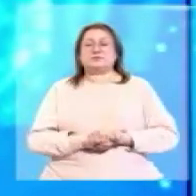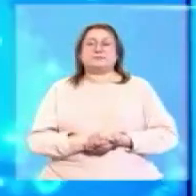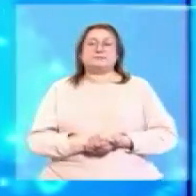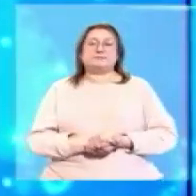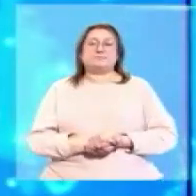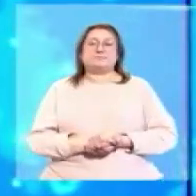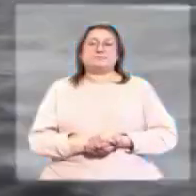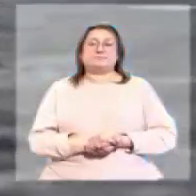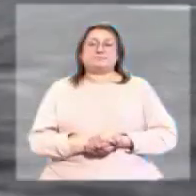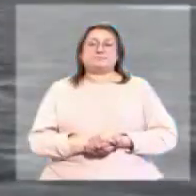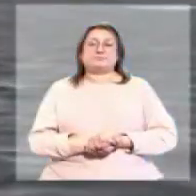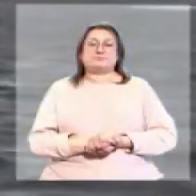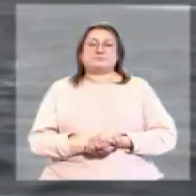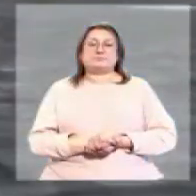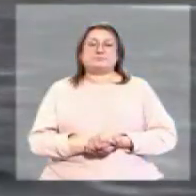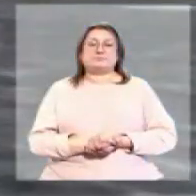коллеги.